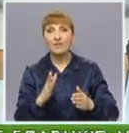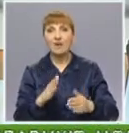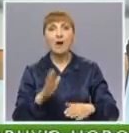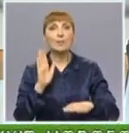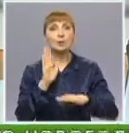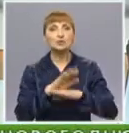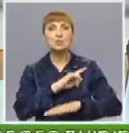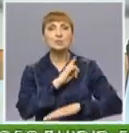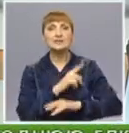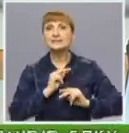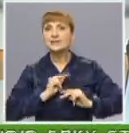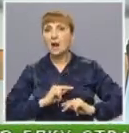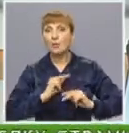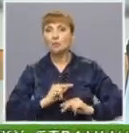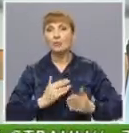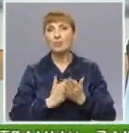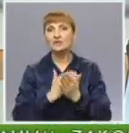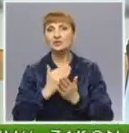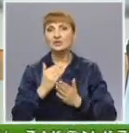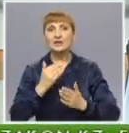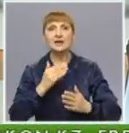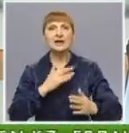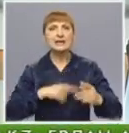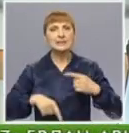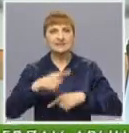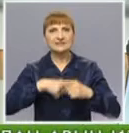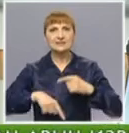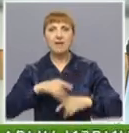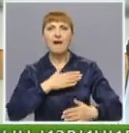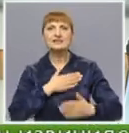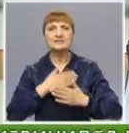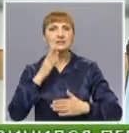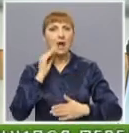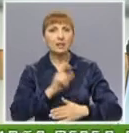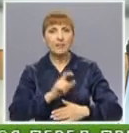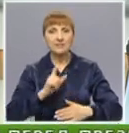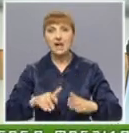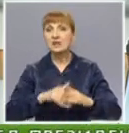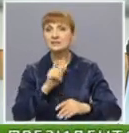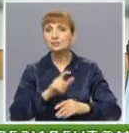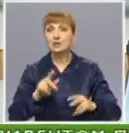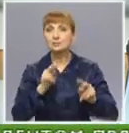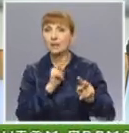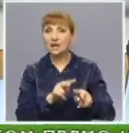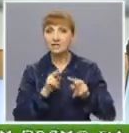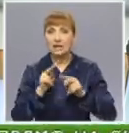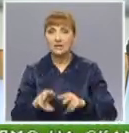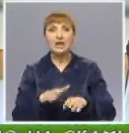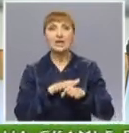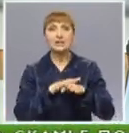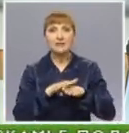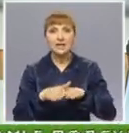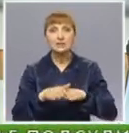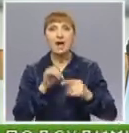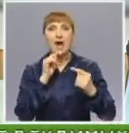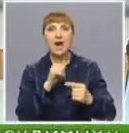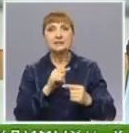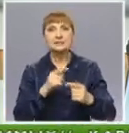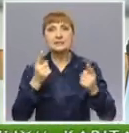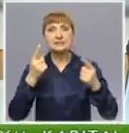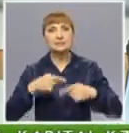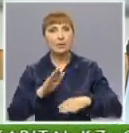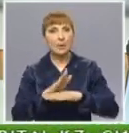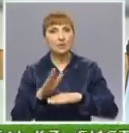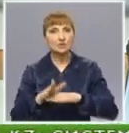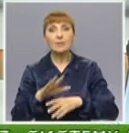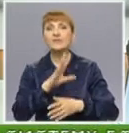поручил усилить работу по повышению деловой активности алматинцев, а депутатам проконтролировать реализацию антикризисных поручений.